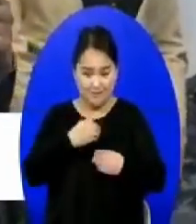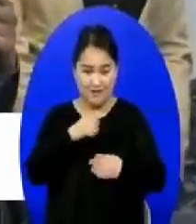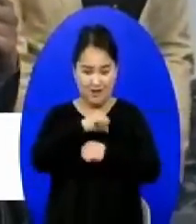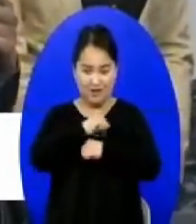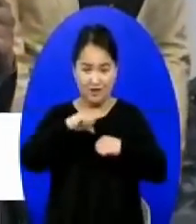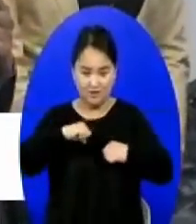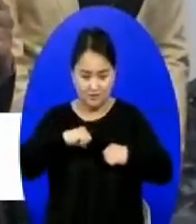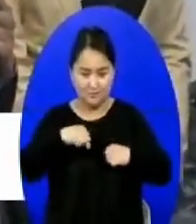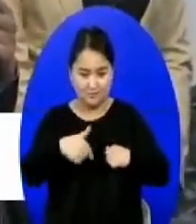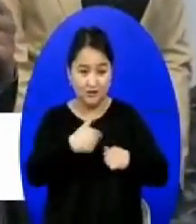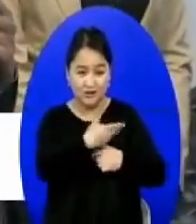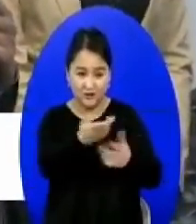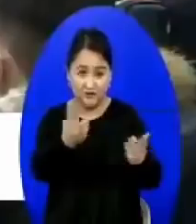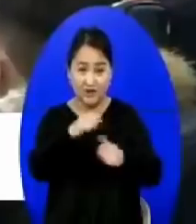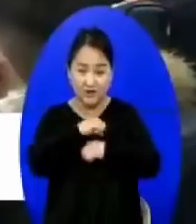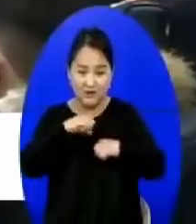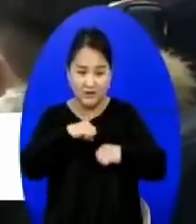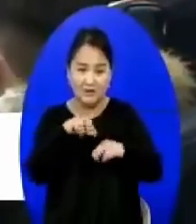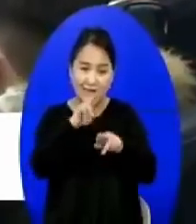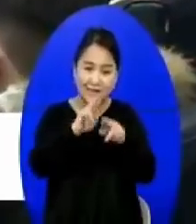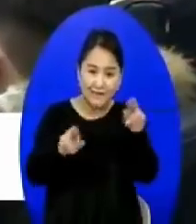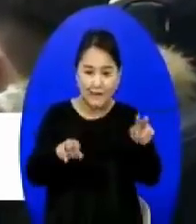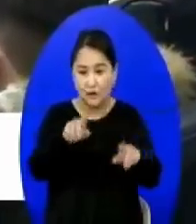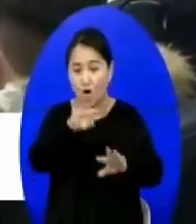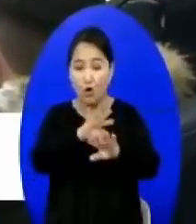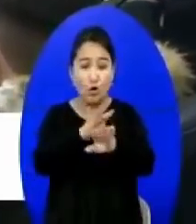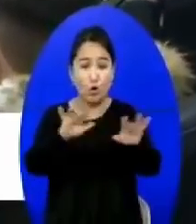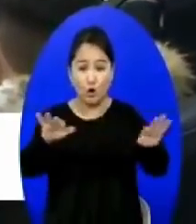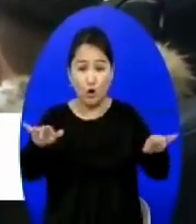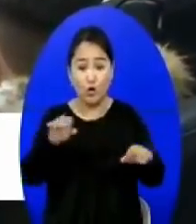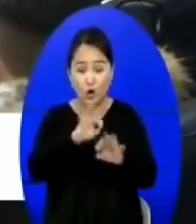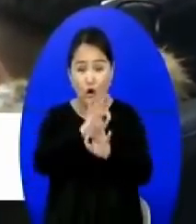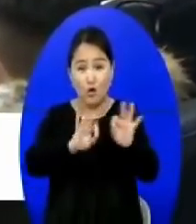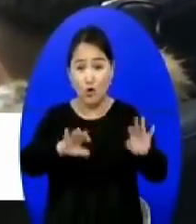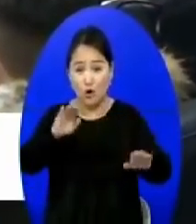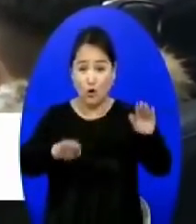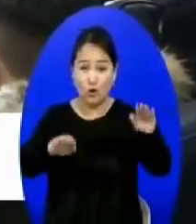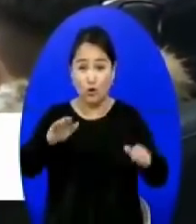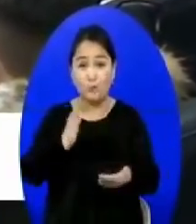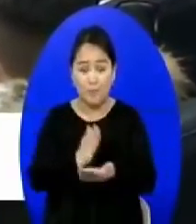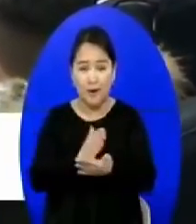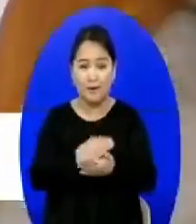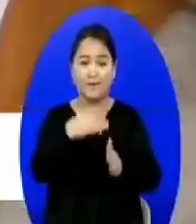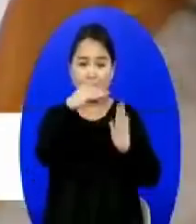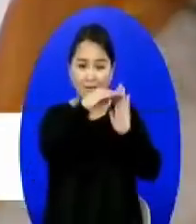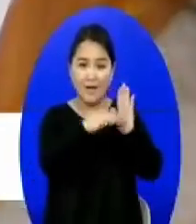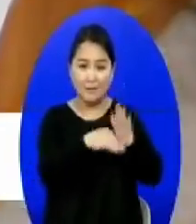Иргэдийн эзэмшиж байгаа хувьцааны тоо ширхэг ялгаатай байгаа. Үүний тайлбарыг одоо дэлгэцэнд үзүүлье.